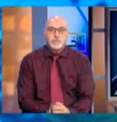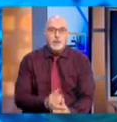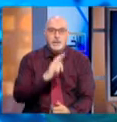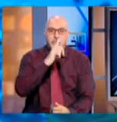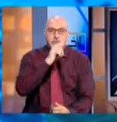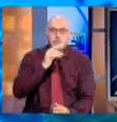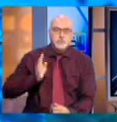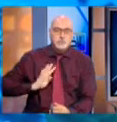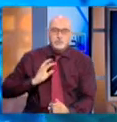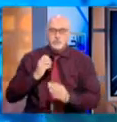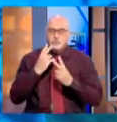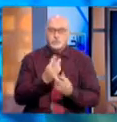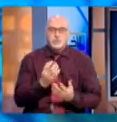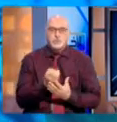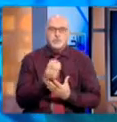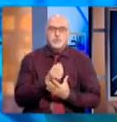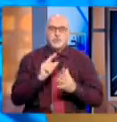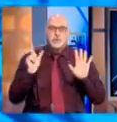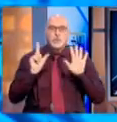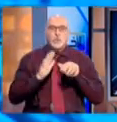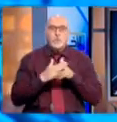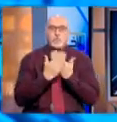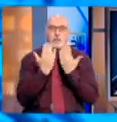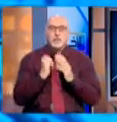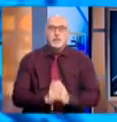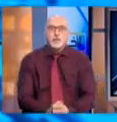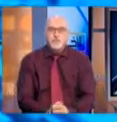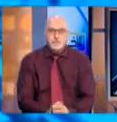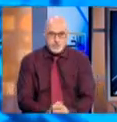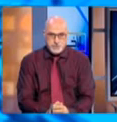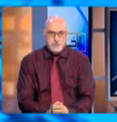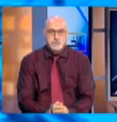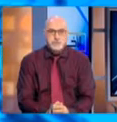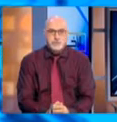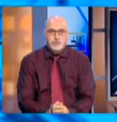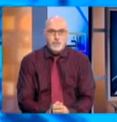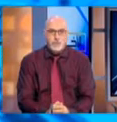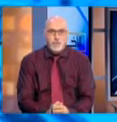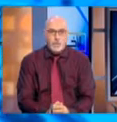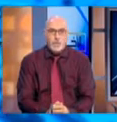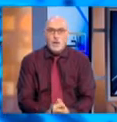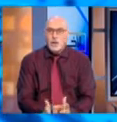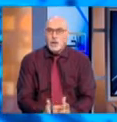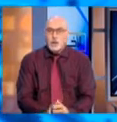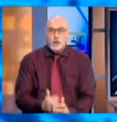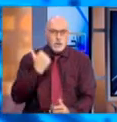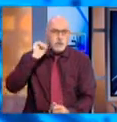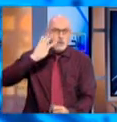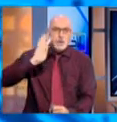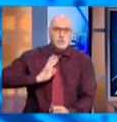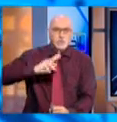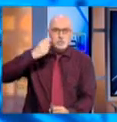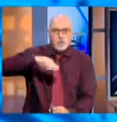7 صباحا بتوقيت الجزائر. مشاهدينا الكرام، أهلا بكم إلى هذا الموعد الإخباري. بداية، ترأس أمس السيد